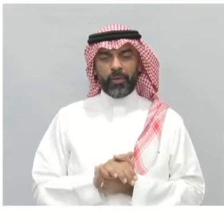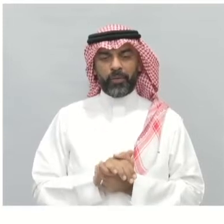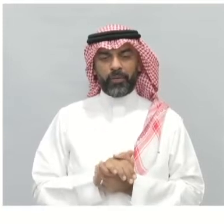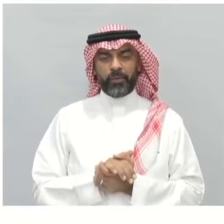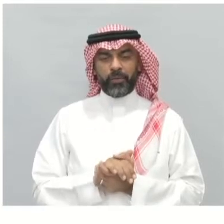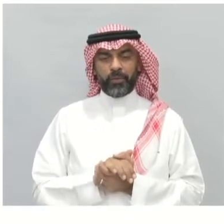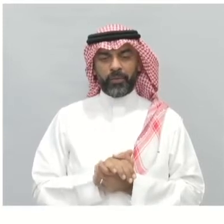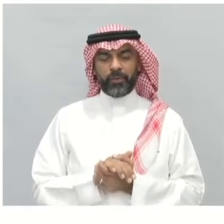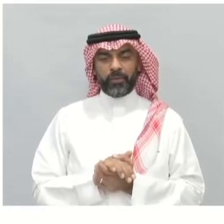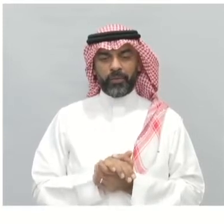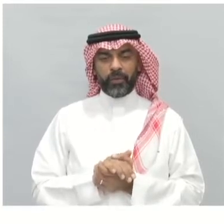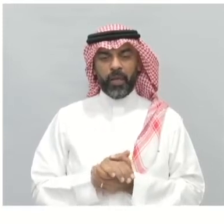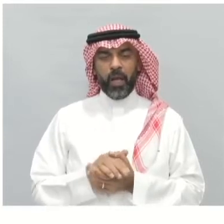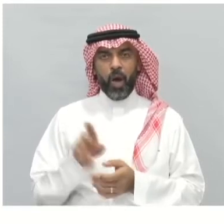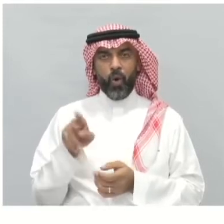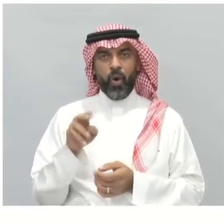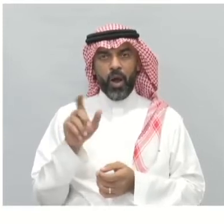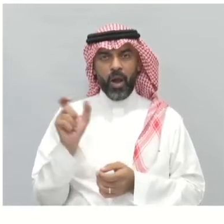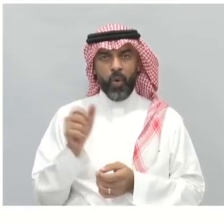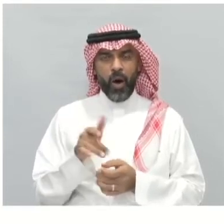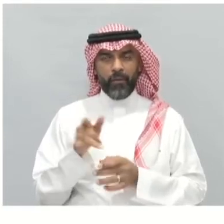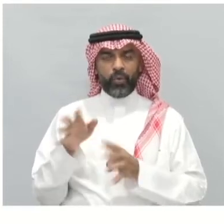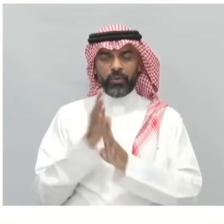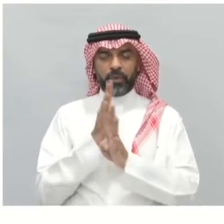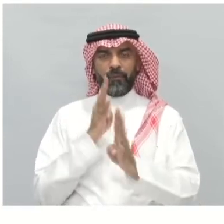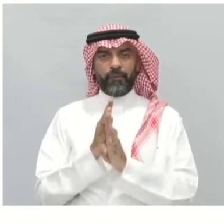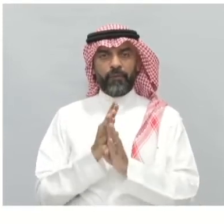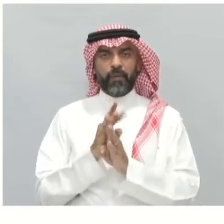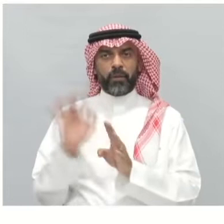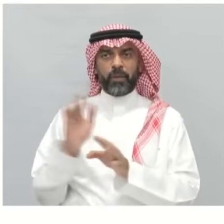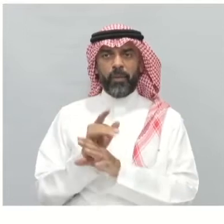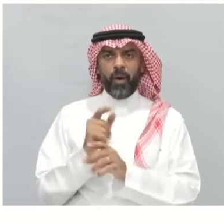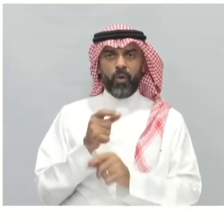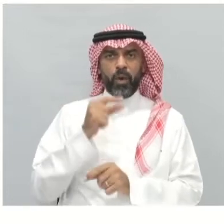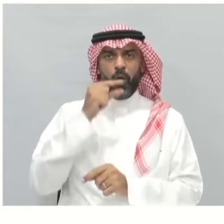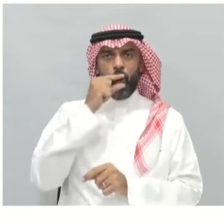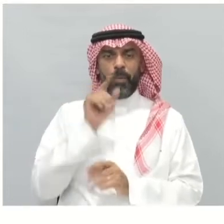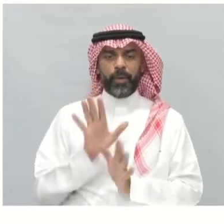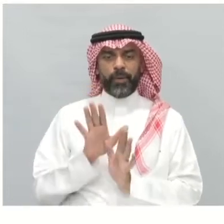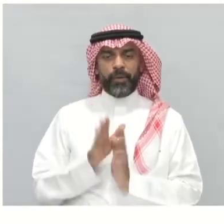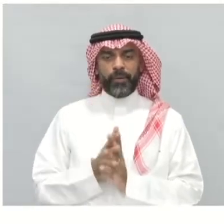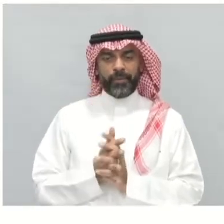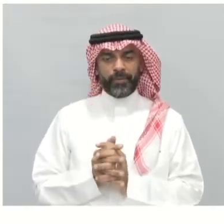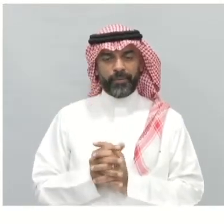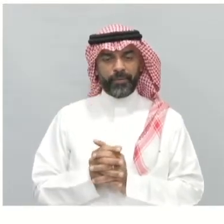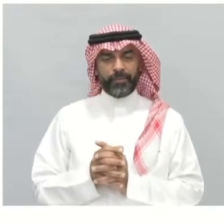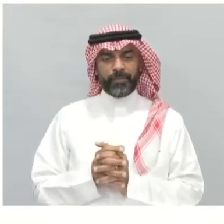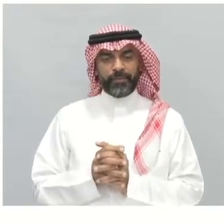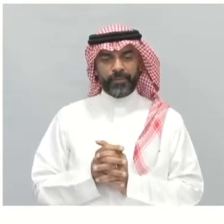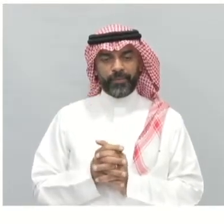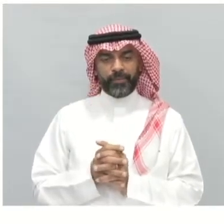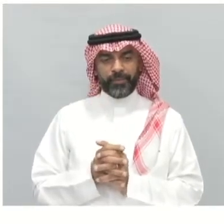وسعد واحمد في صفوف وفقا لاعمارهم اذا كان سعد اصغر من نواف ولكنه